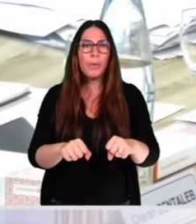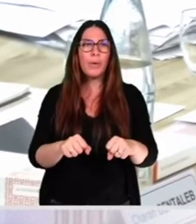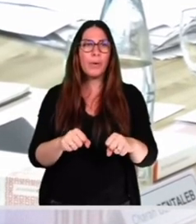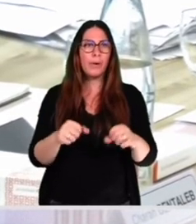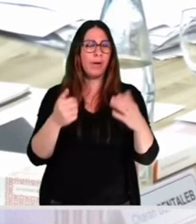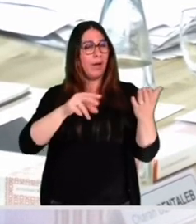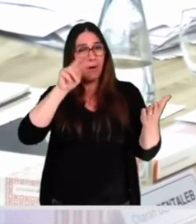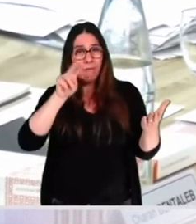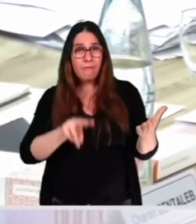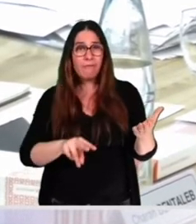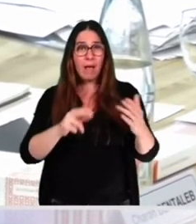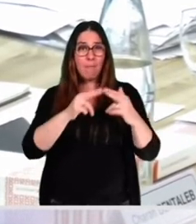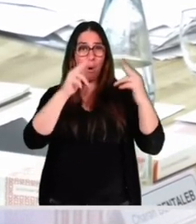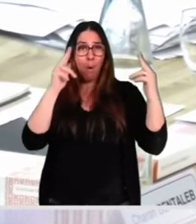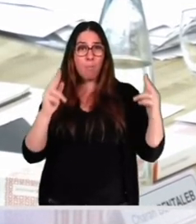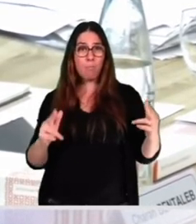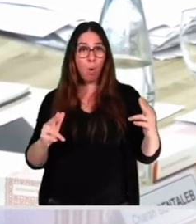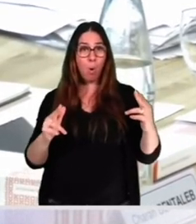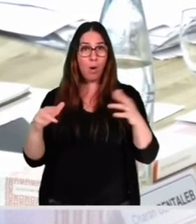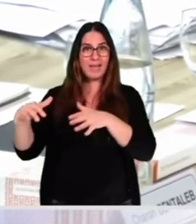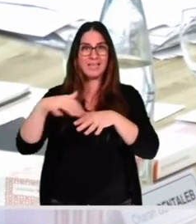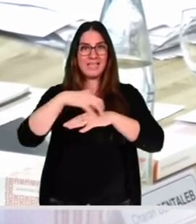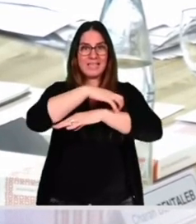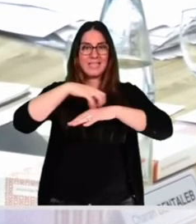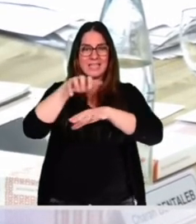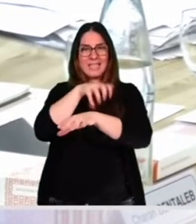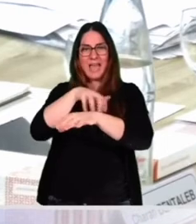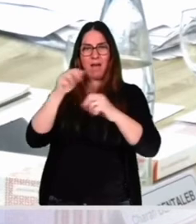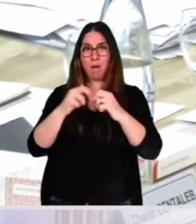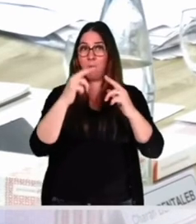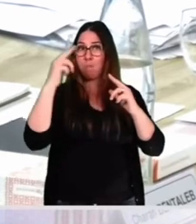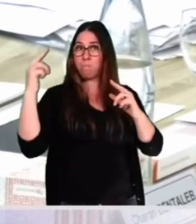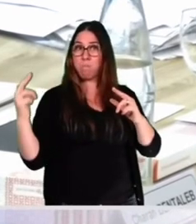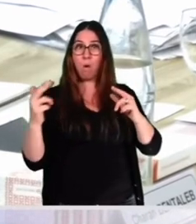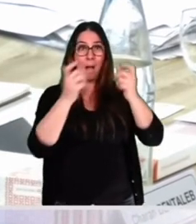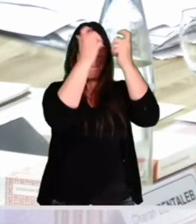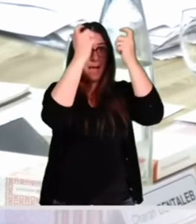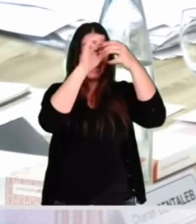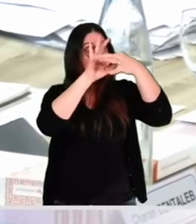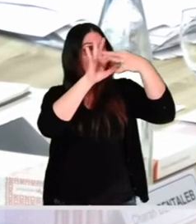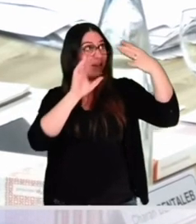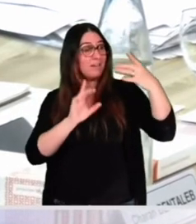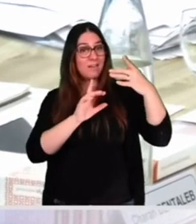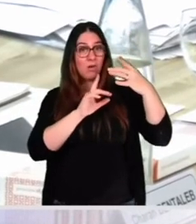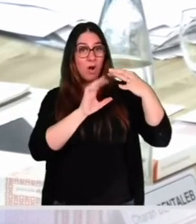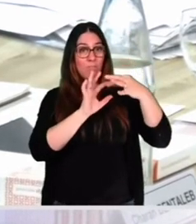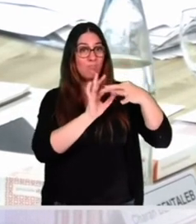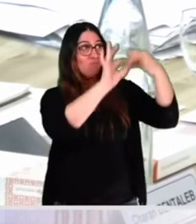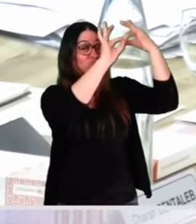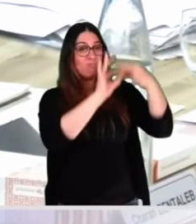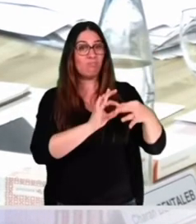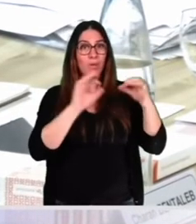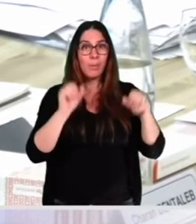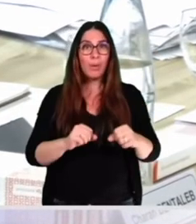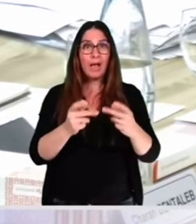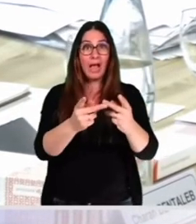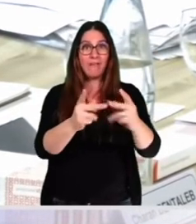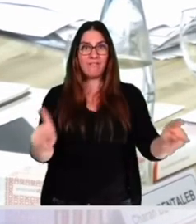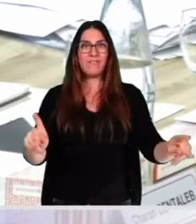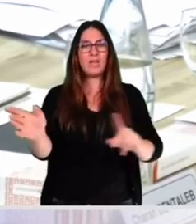un véritable pont au-dessus de l'Isère, une liaison verticale directe avec la Bastille. Ce lien structurant pourrait connecter physiquement la ville à